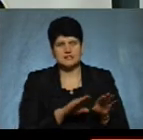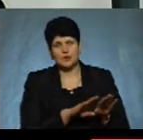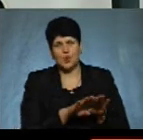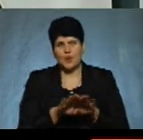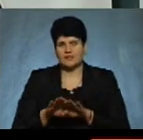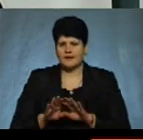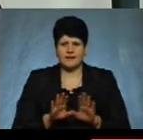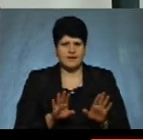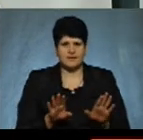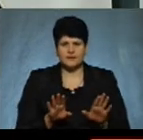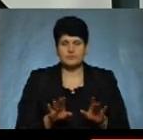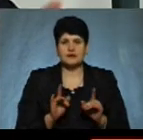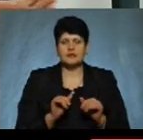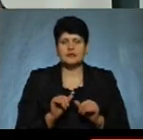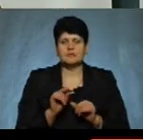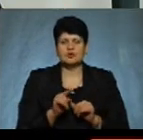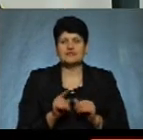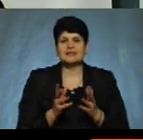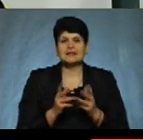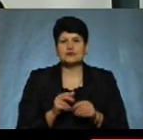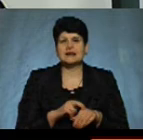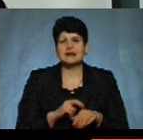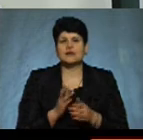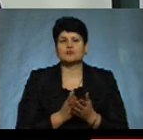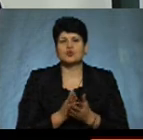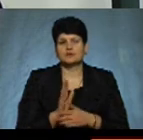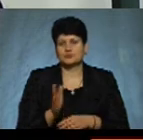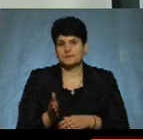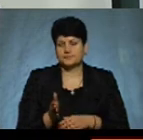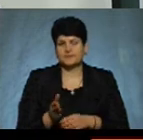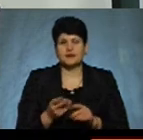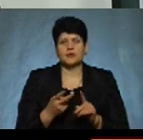фактично, за виключенням того, залежить від кількості лікарів, які обслуговуються